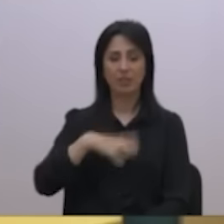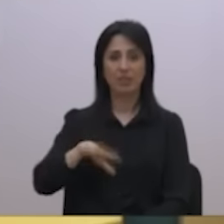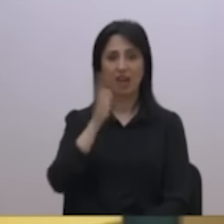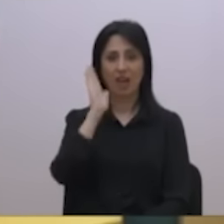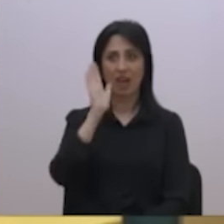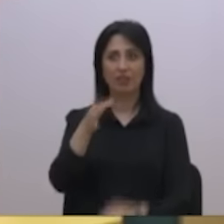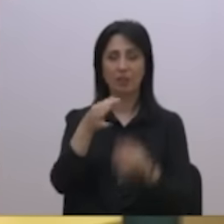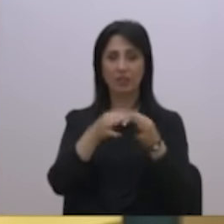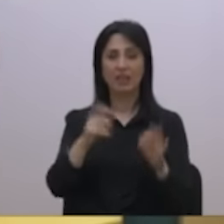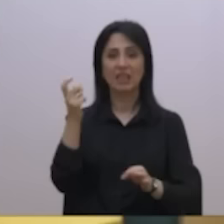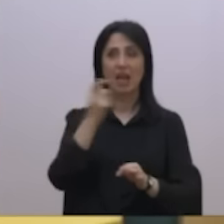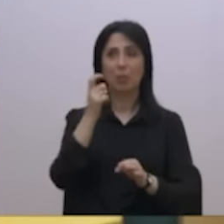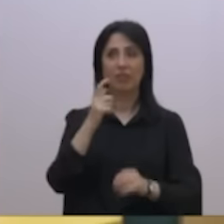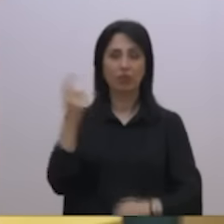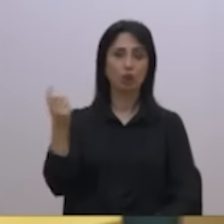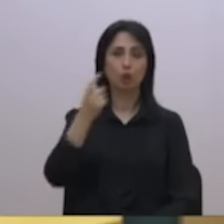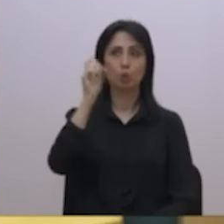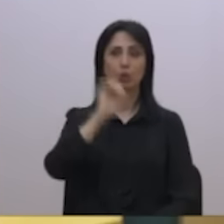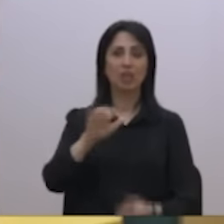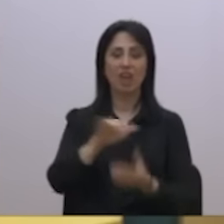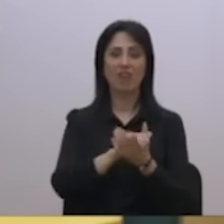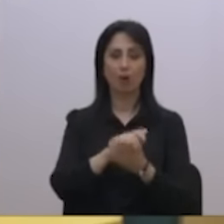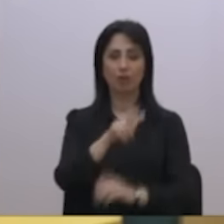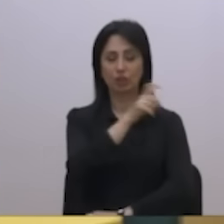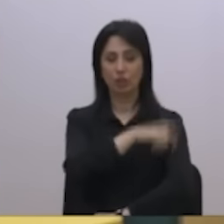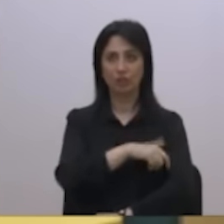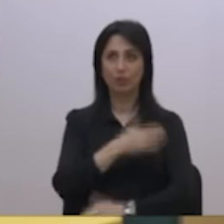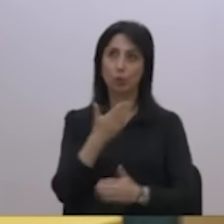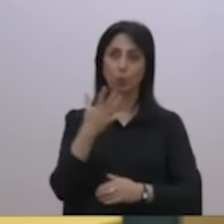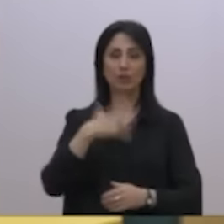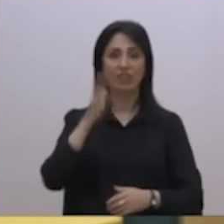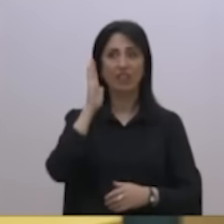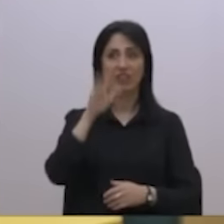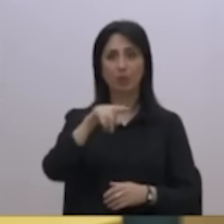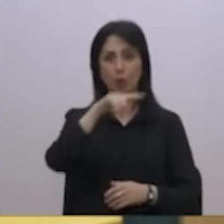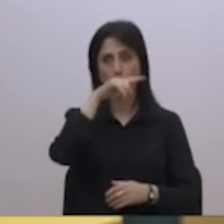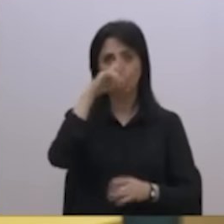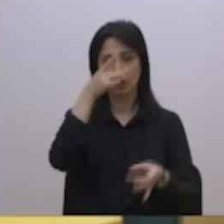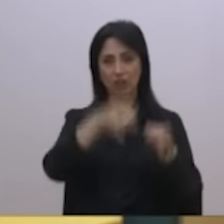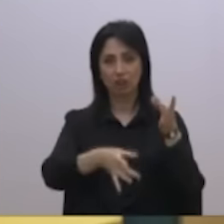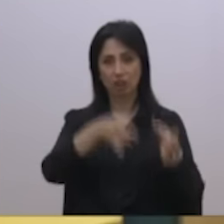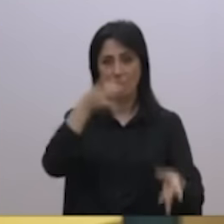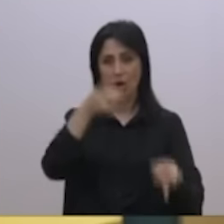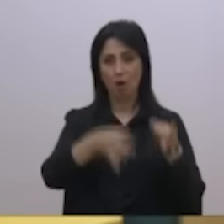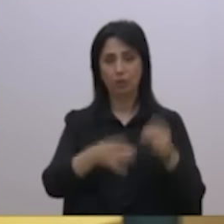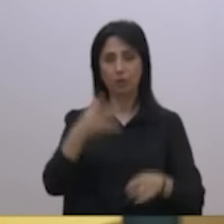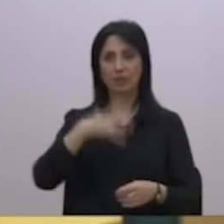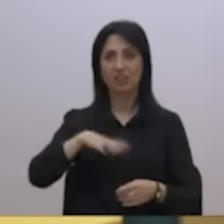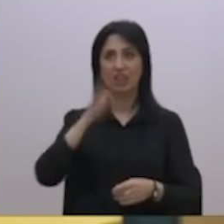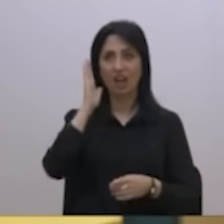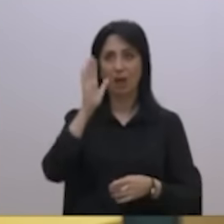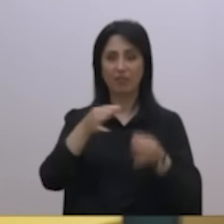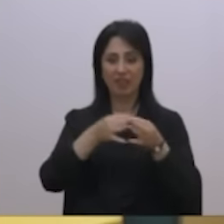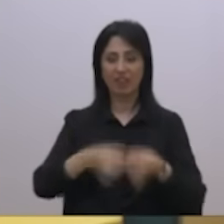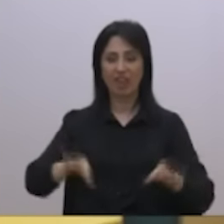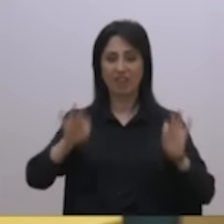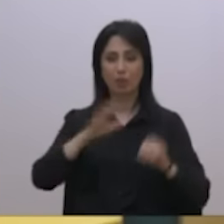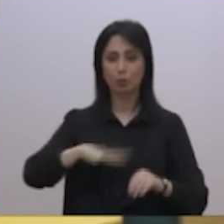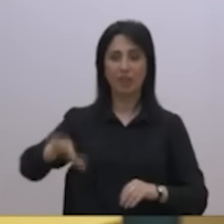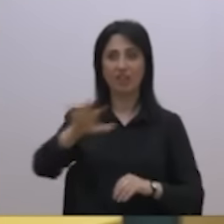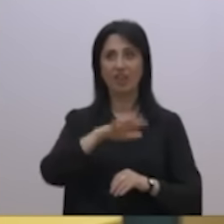იქნება დამოუკიდებელი სუვერენული ევროკავშირის წევრი, თუ საქართველო იქნება რუსულ ჭაობში. საქართველო იქნება თავისუფალი